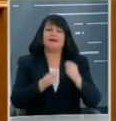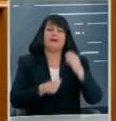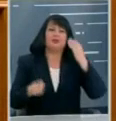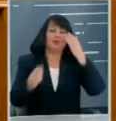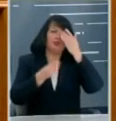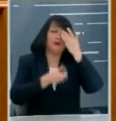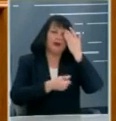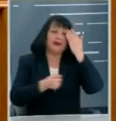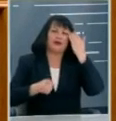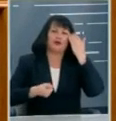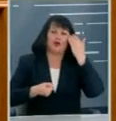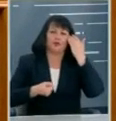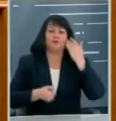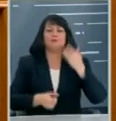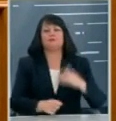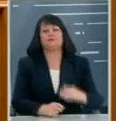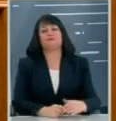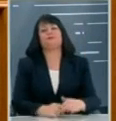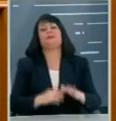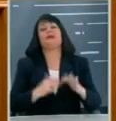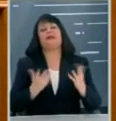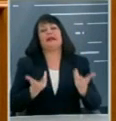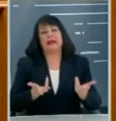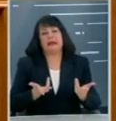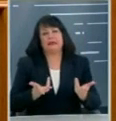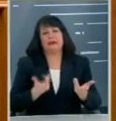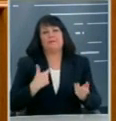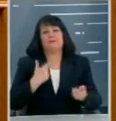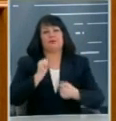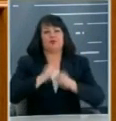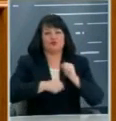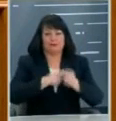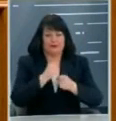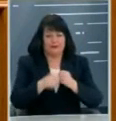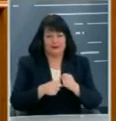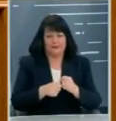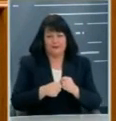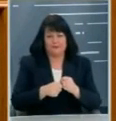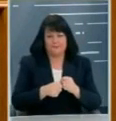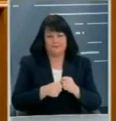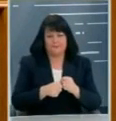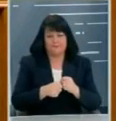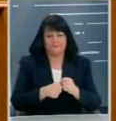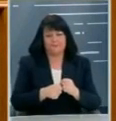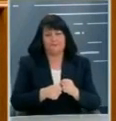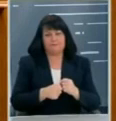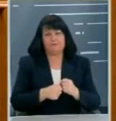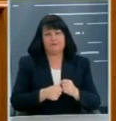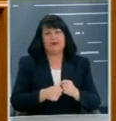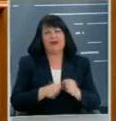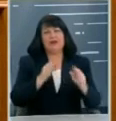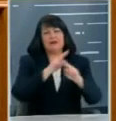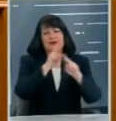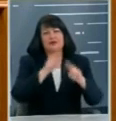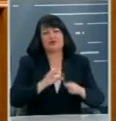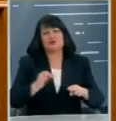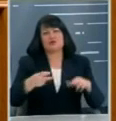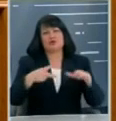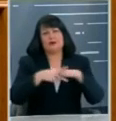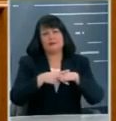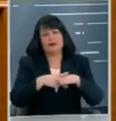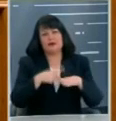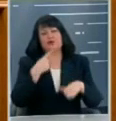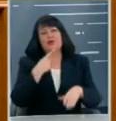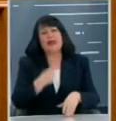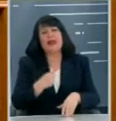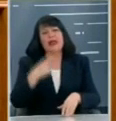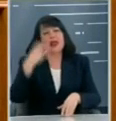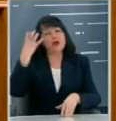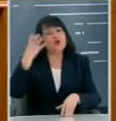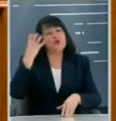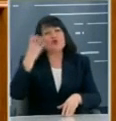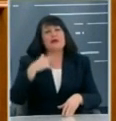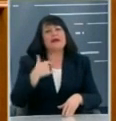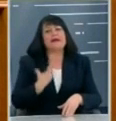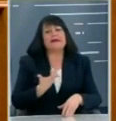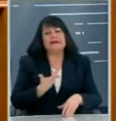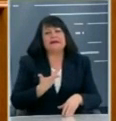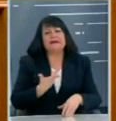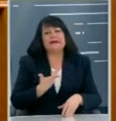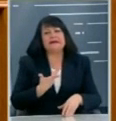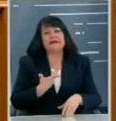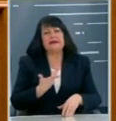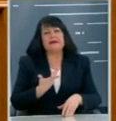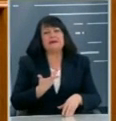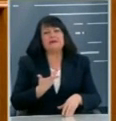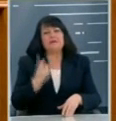λιτότητα. Δηλαδή επιχειρεί σε εκείνο που το ίδιο εννοεί αντιλαμβάνοντας